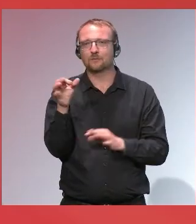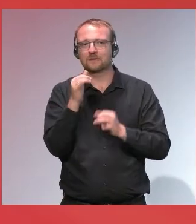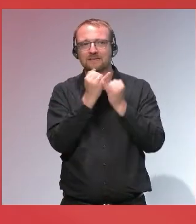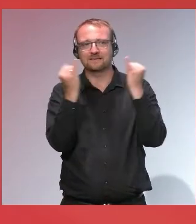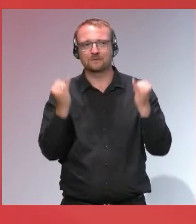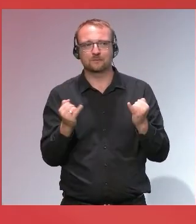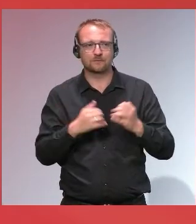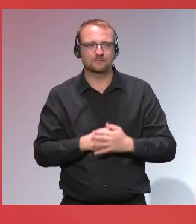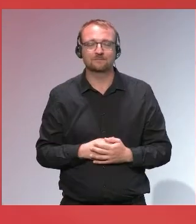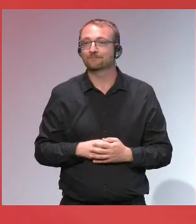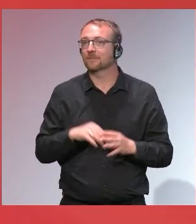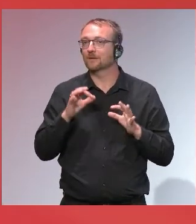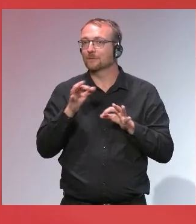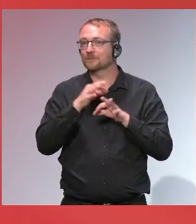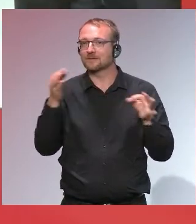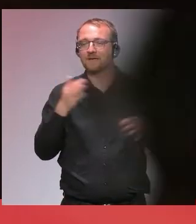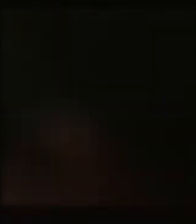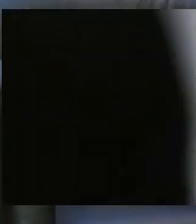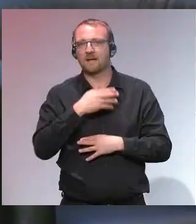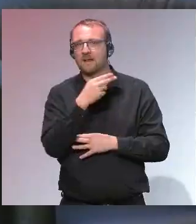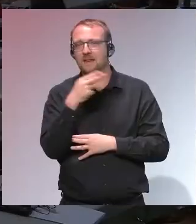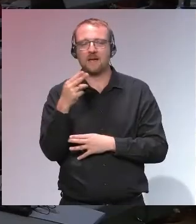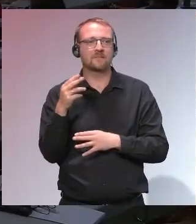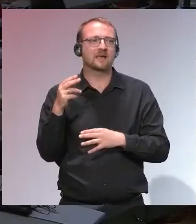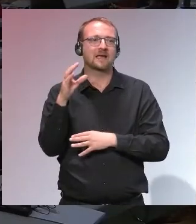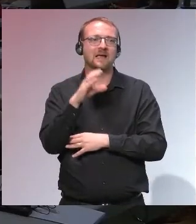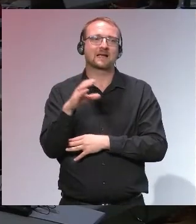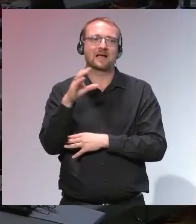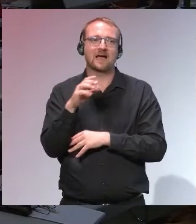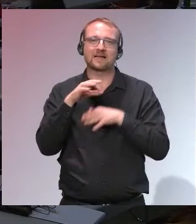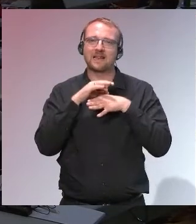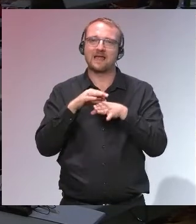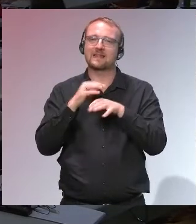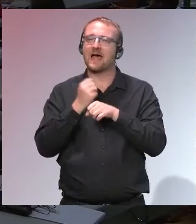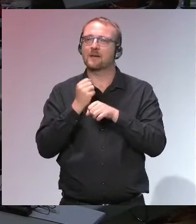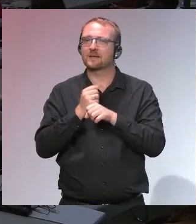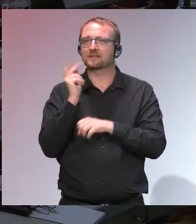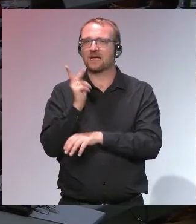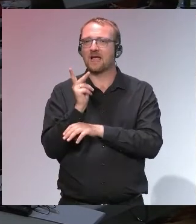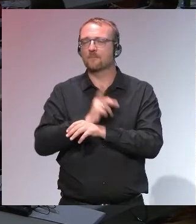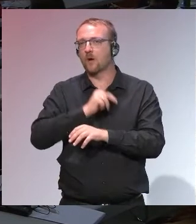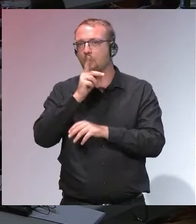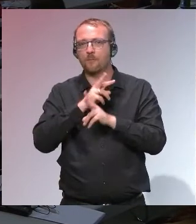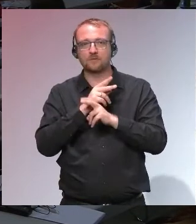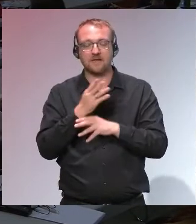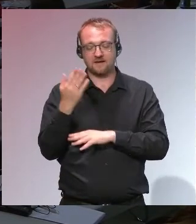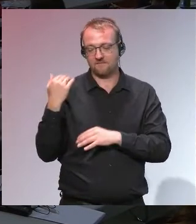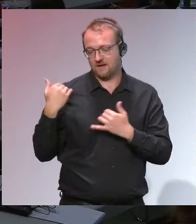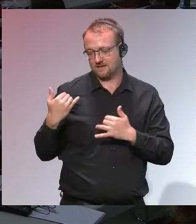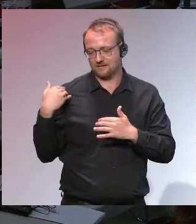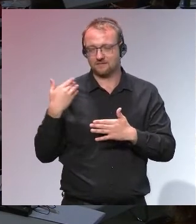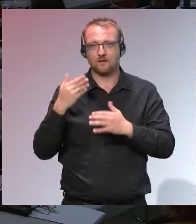Bitte schön. Guten Tag, mein Name ist Karin Leitner von der Arbeiterkammer Oberösterreich. Wir haben gerade eine Studie